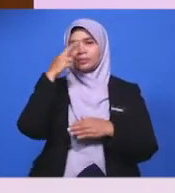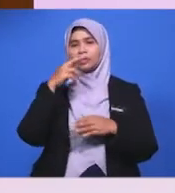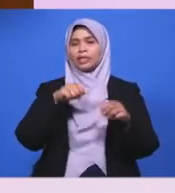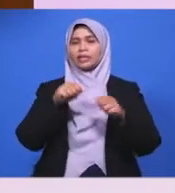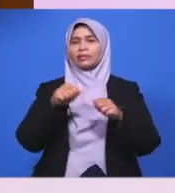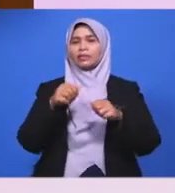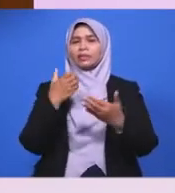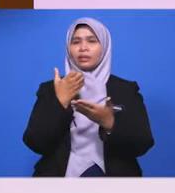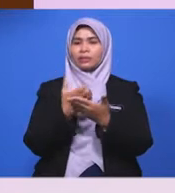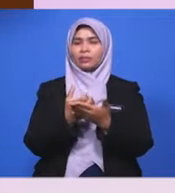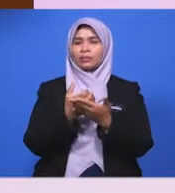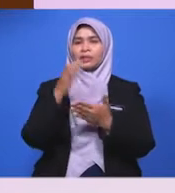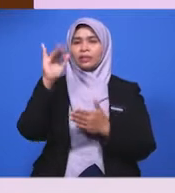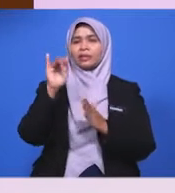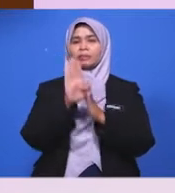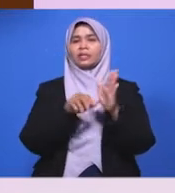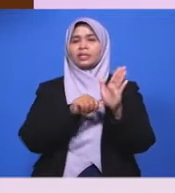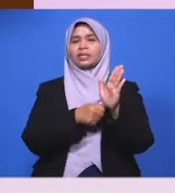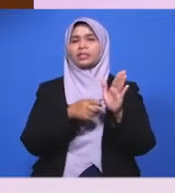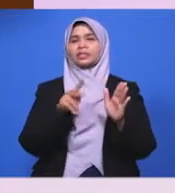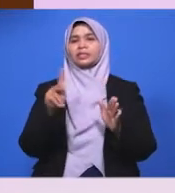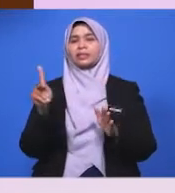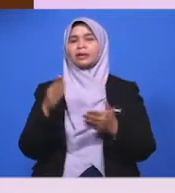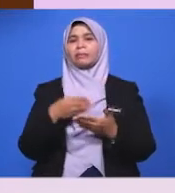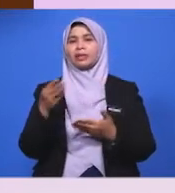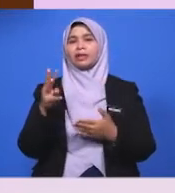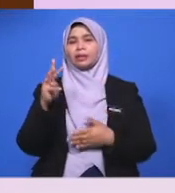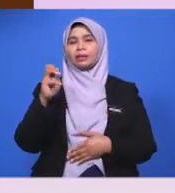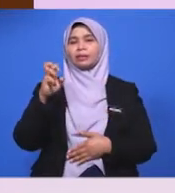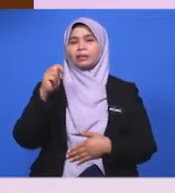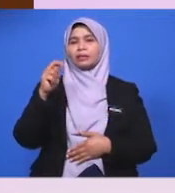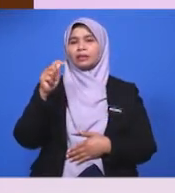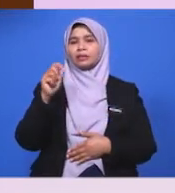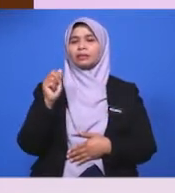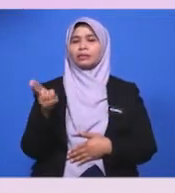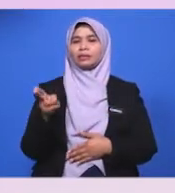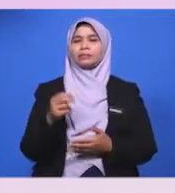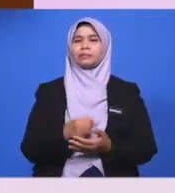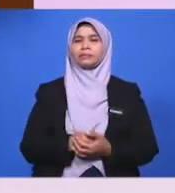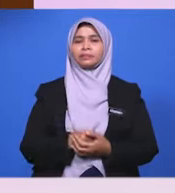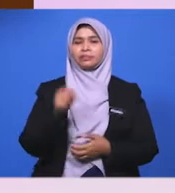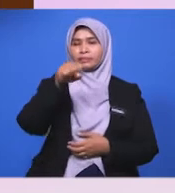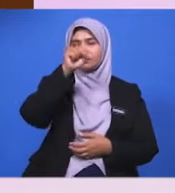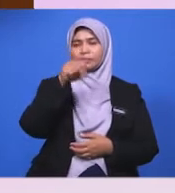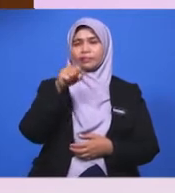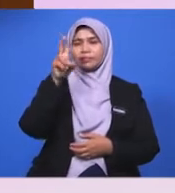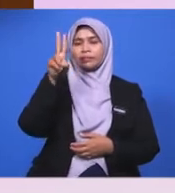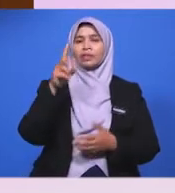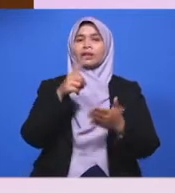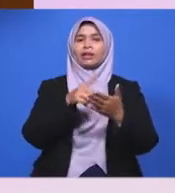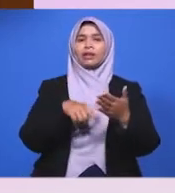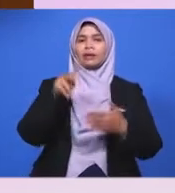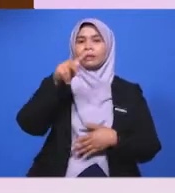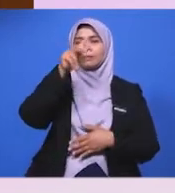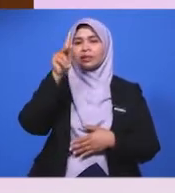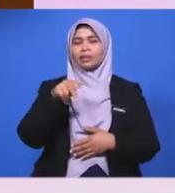ekonomi yang berasaskan bahan mentah. Soalan kedua. Apakah